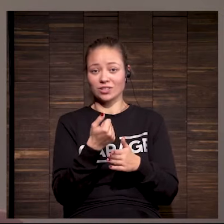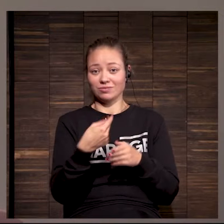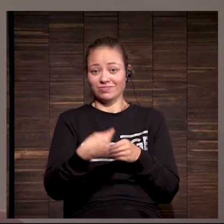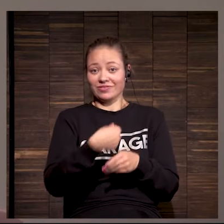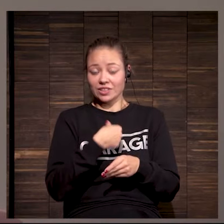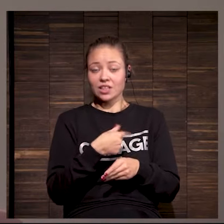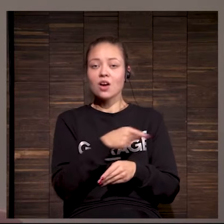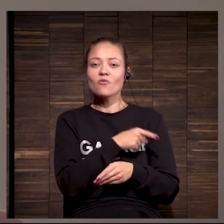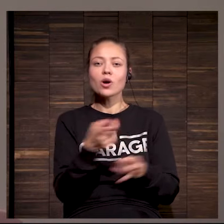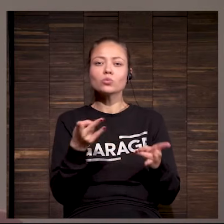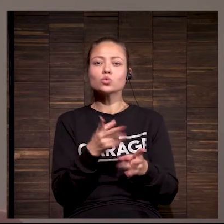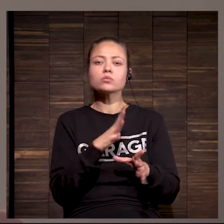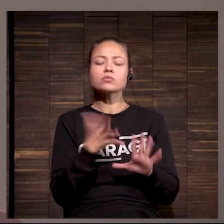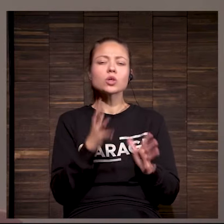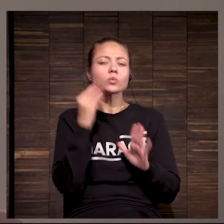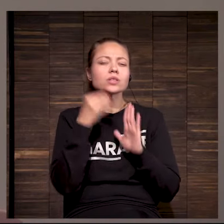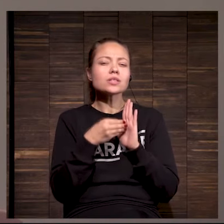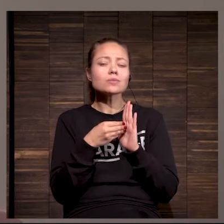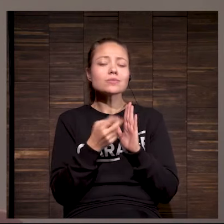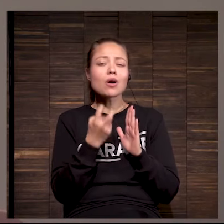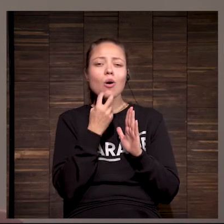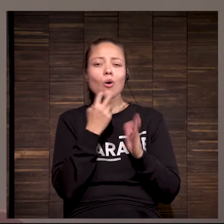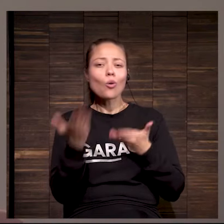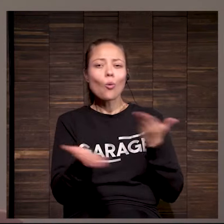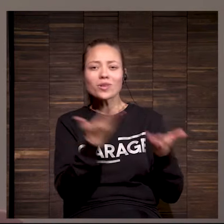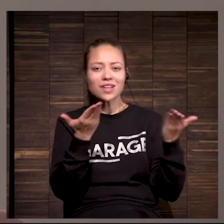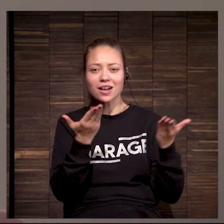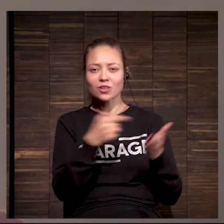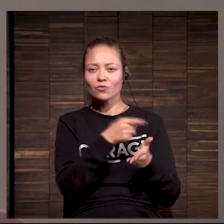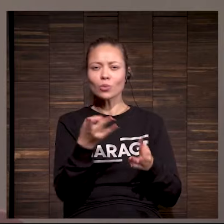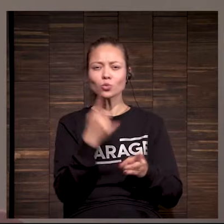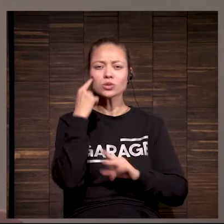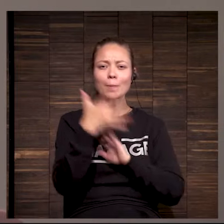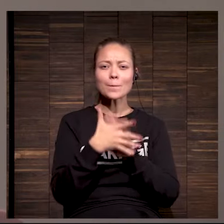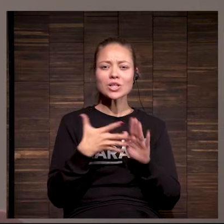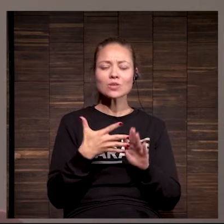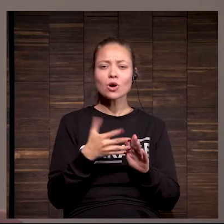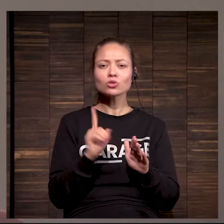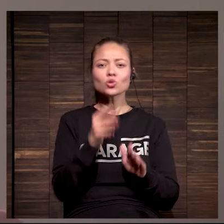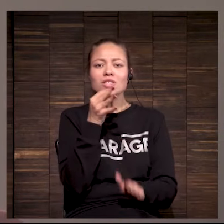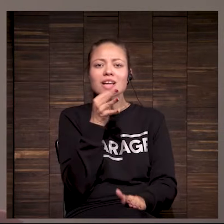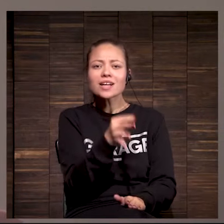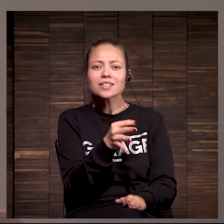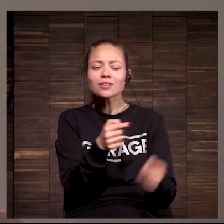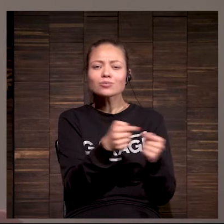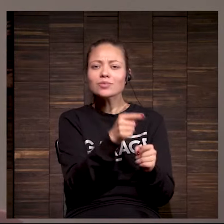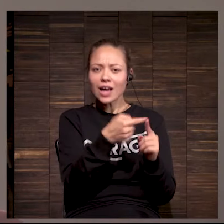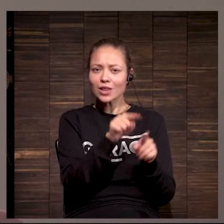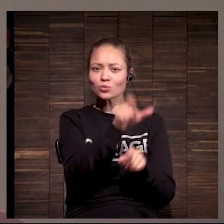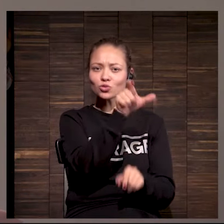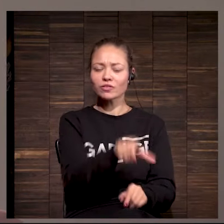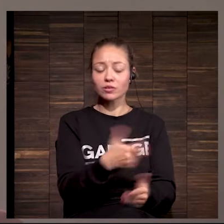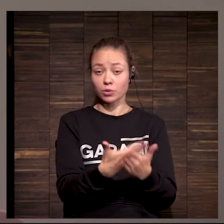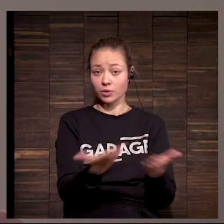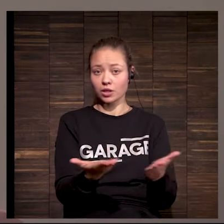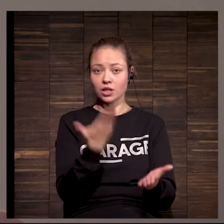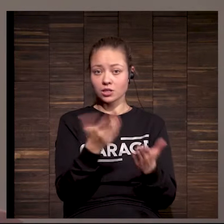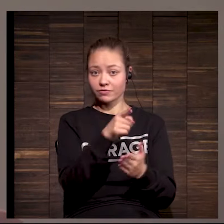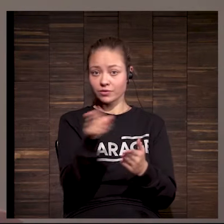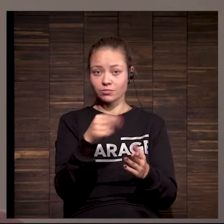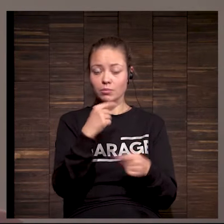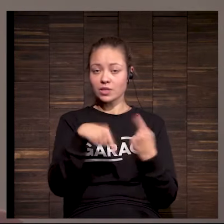нужно инвестиций вам нужно быть в каком-то смысле комедиантом то есть вам нужно понимать что сказать именно этому человеку например если вы бизнесмен